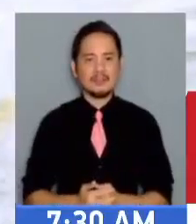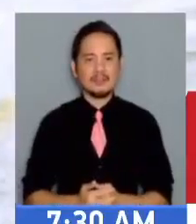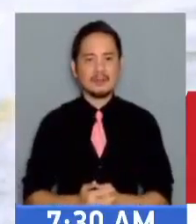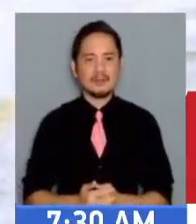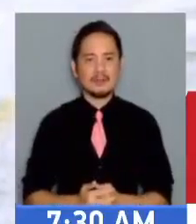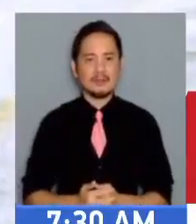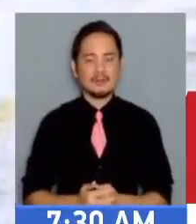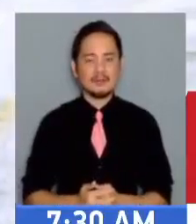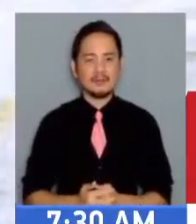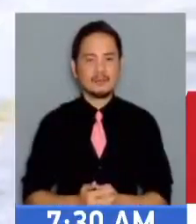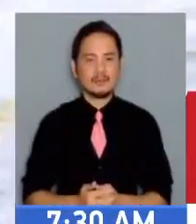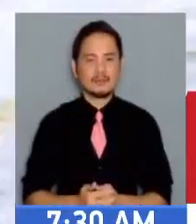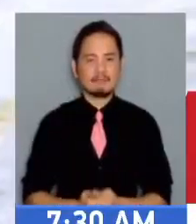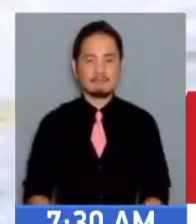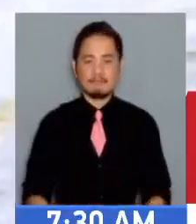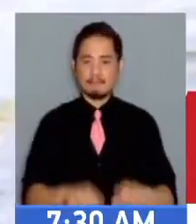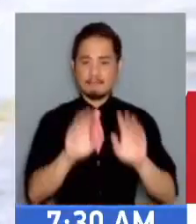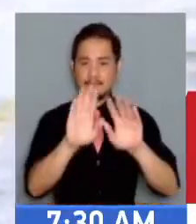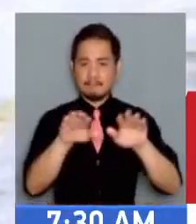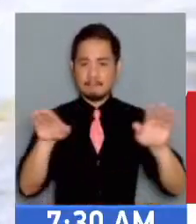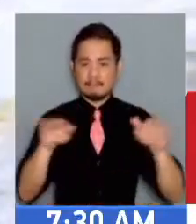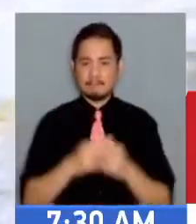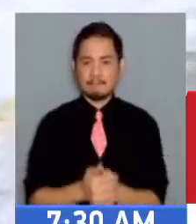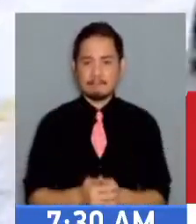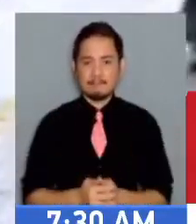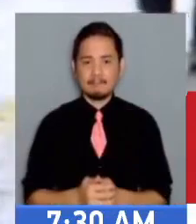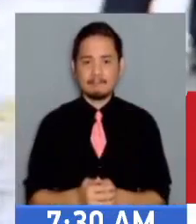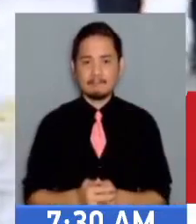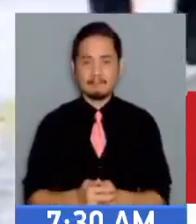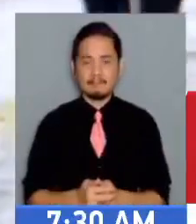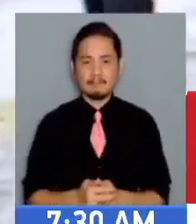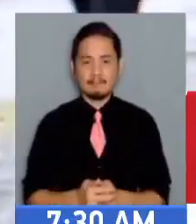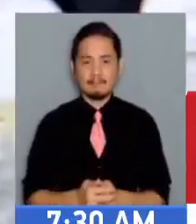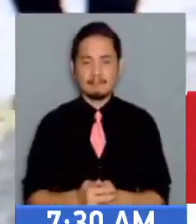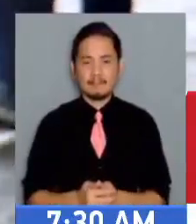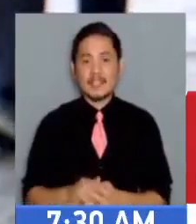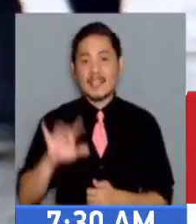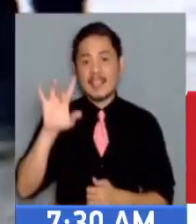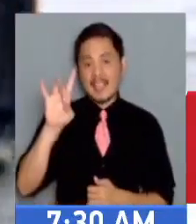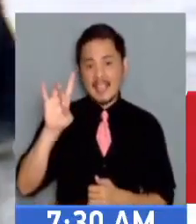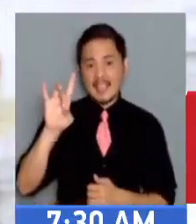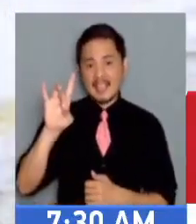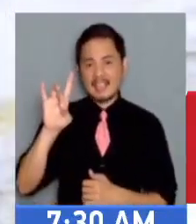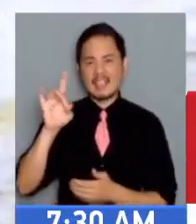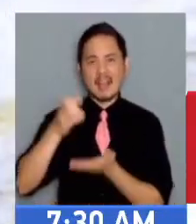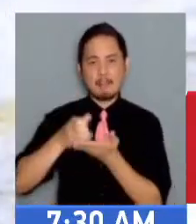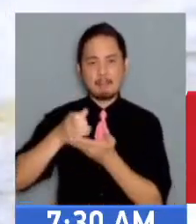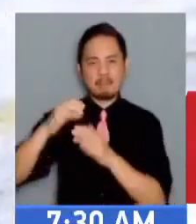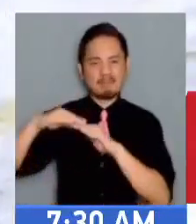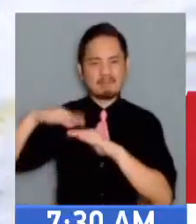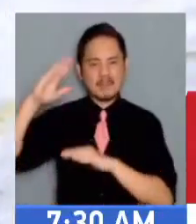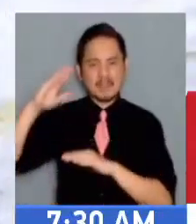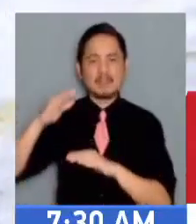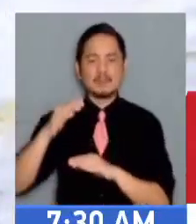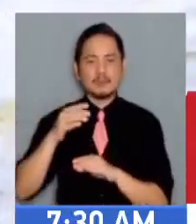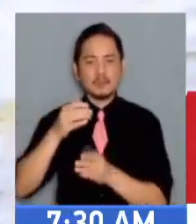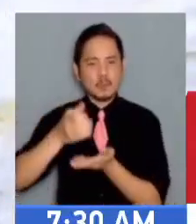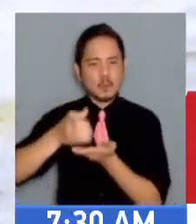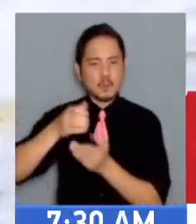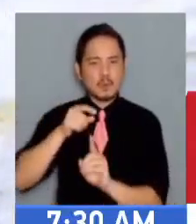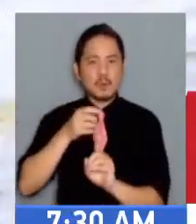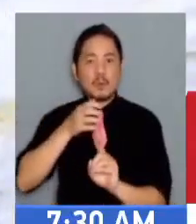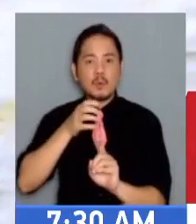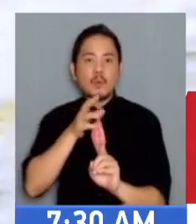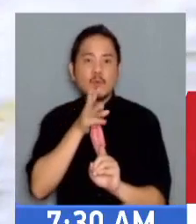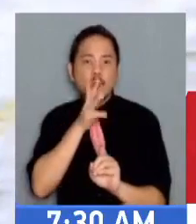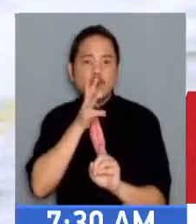Mga kapuso, hindi bababa sa 8 baso ng tubig yung dapat na iniinom natin sa araw-araw. At iwasan din po